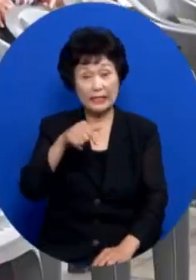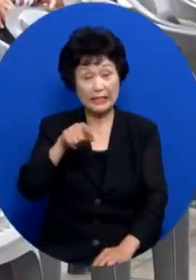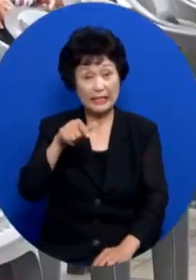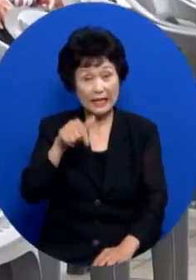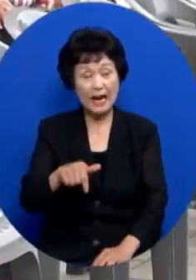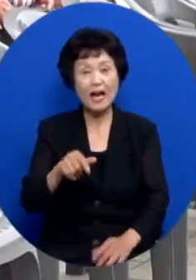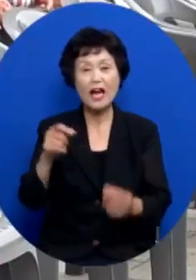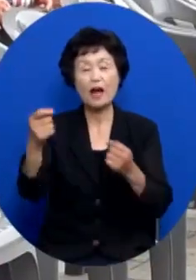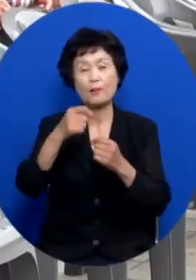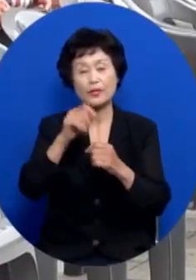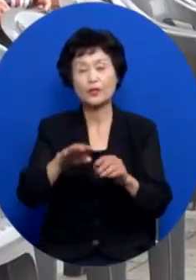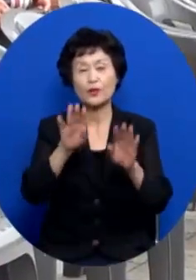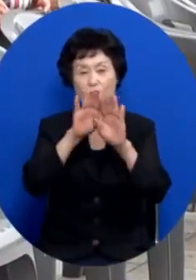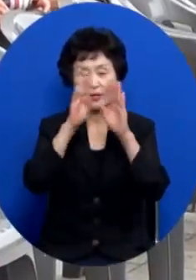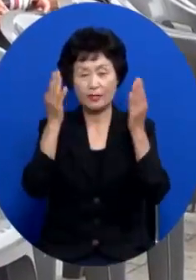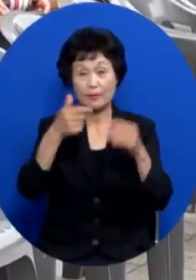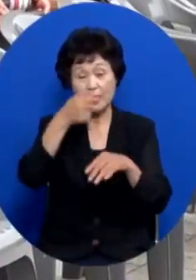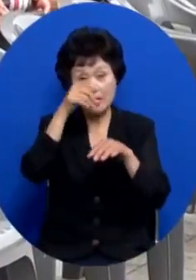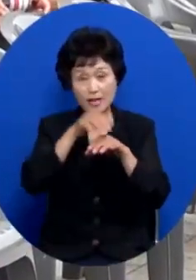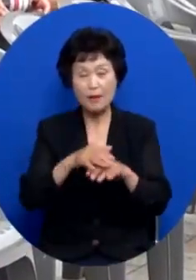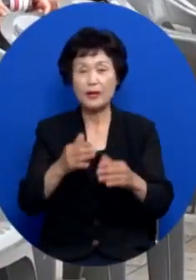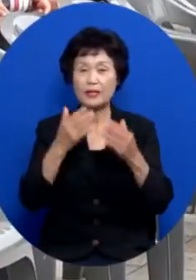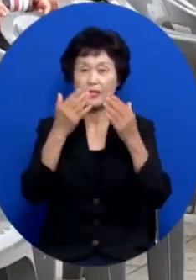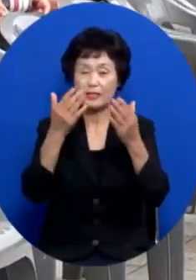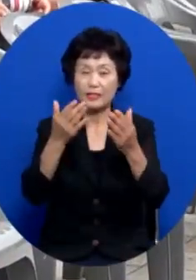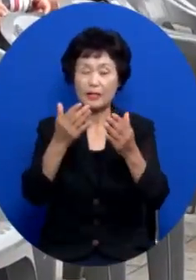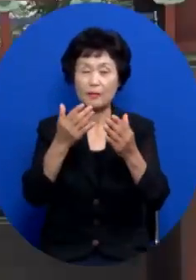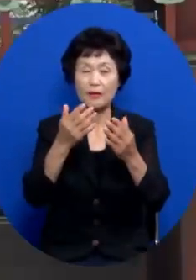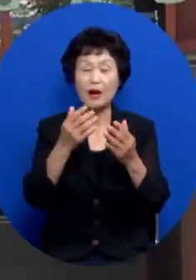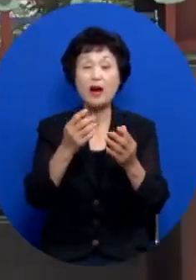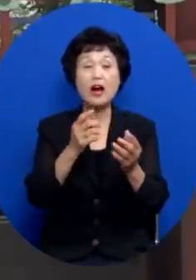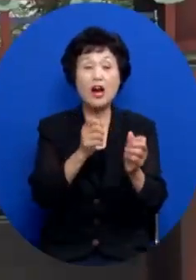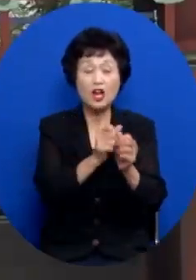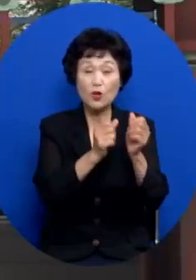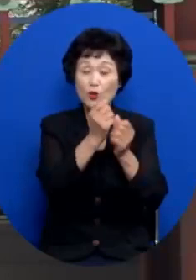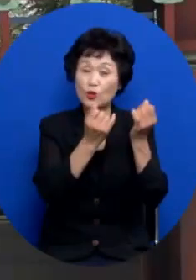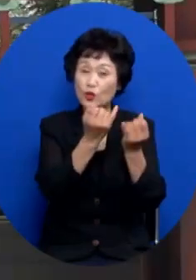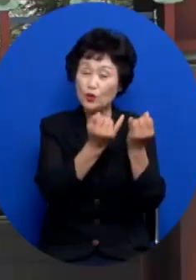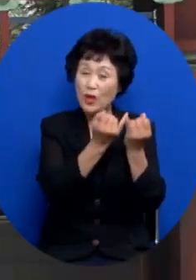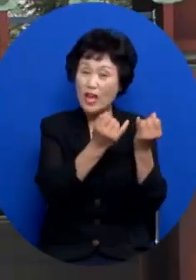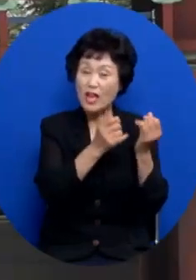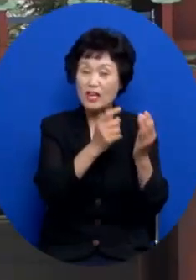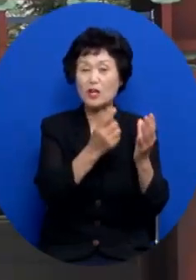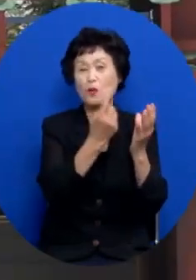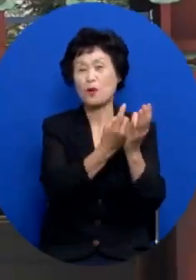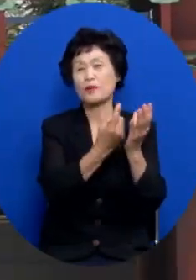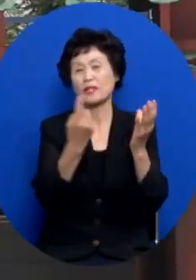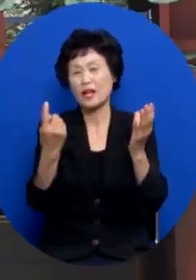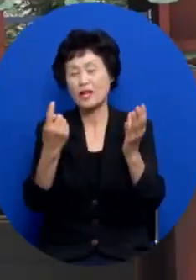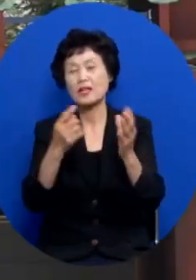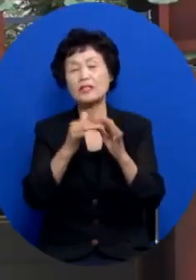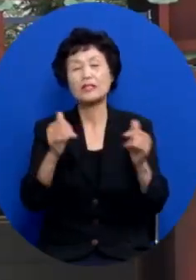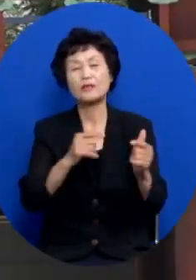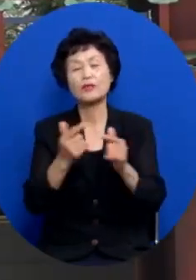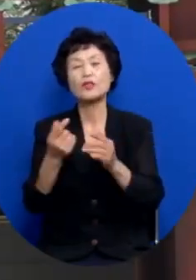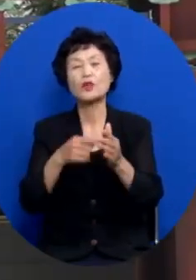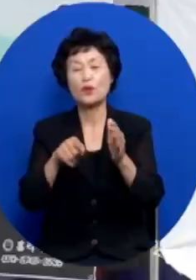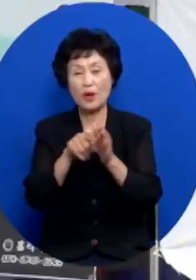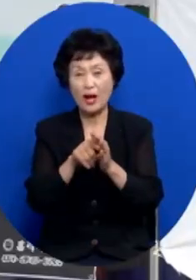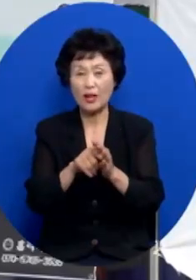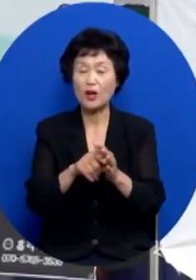8회째인데요. 예배를 시작으로 탈동성애자들의 인권 수호 중요성을 담은 공연을 비롯해 복음도서,